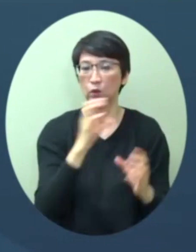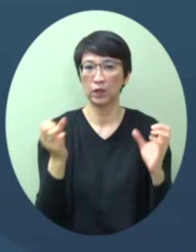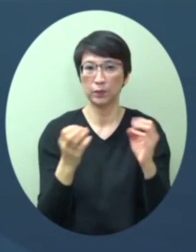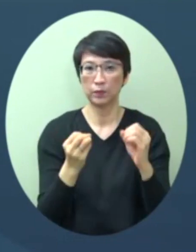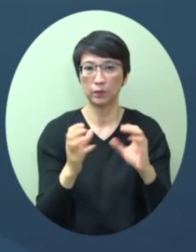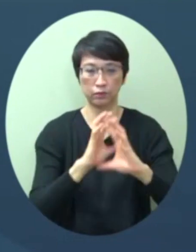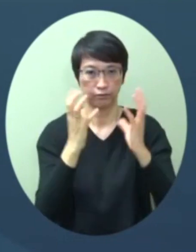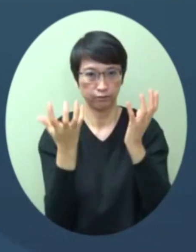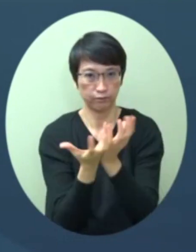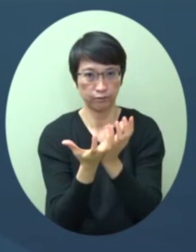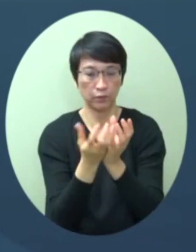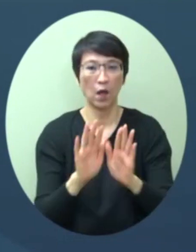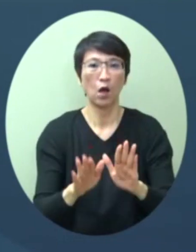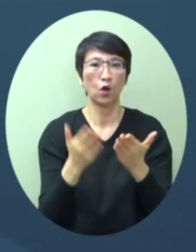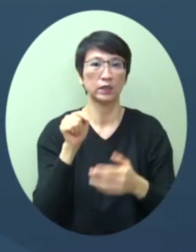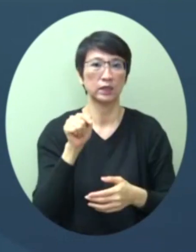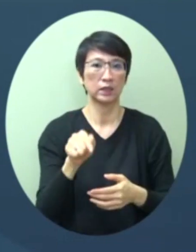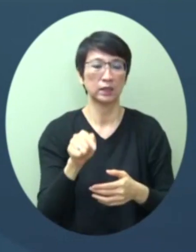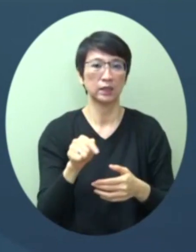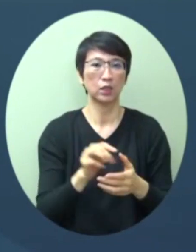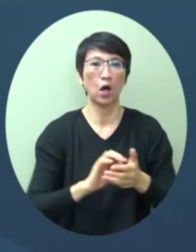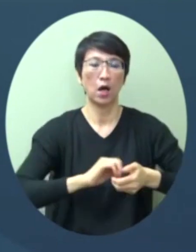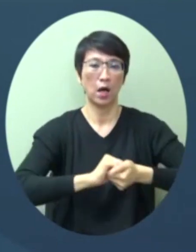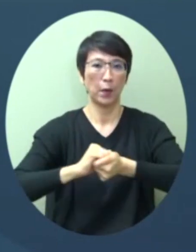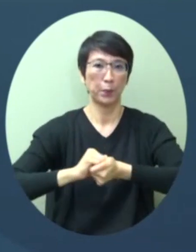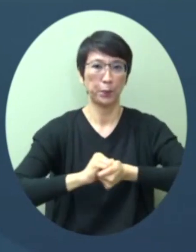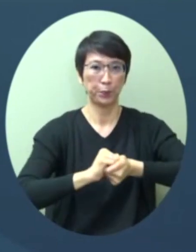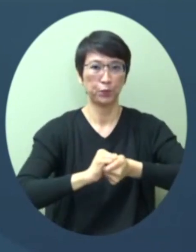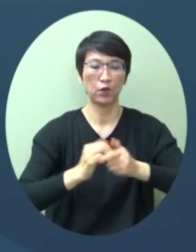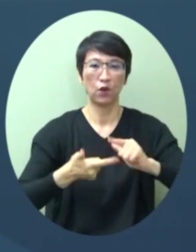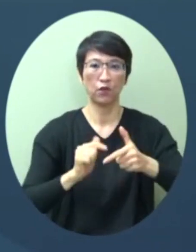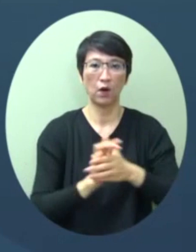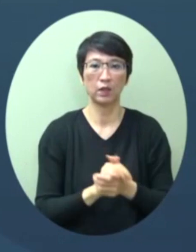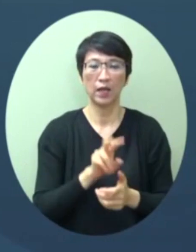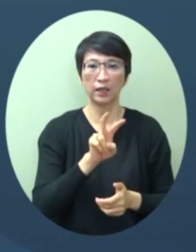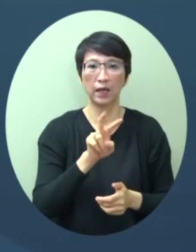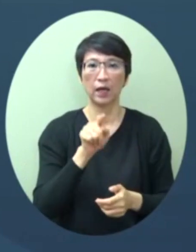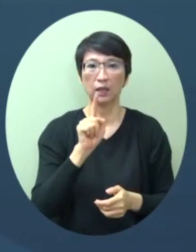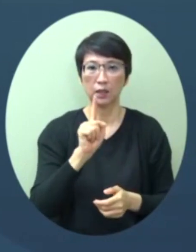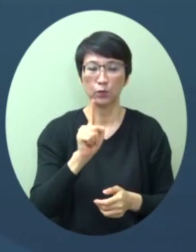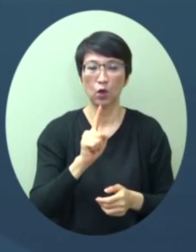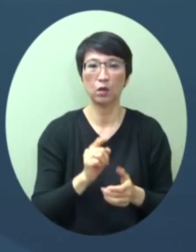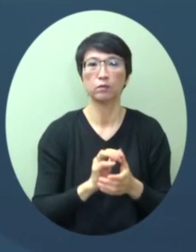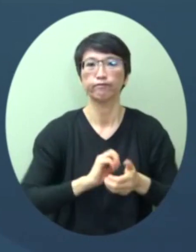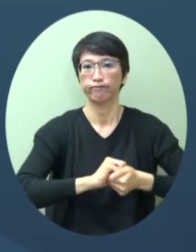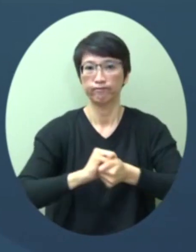天我们会展开这个合作的方案探讨这个方案